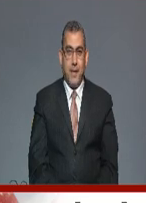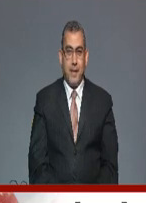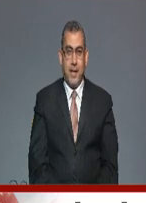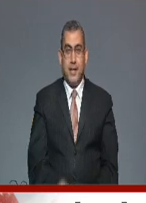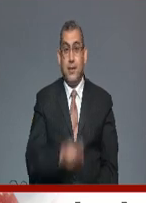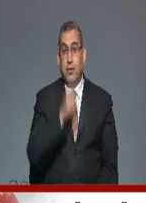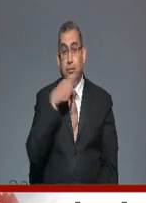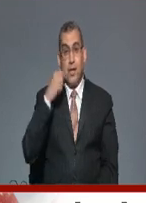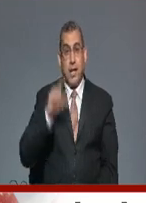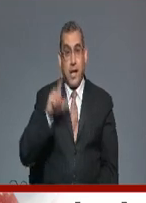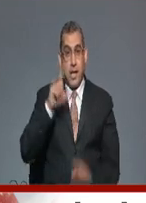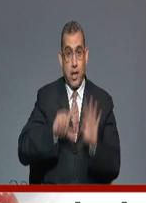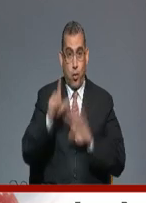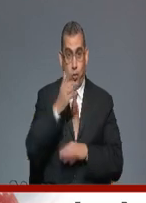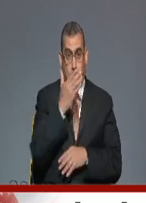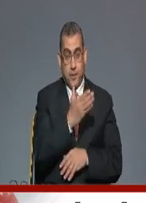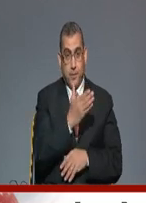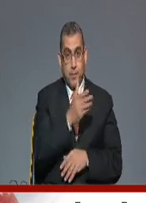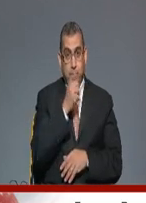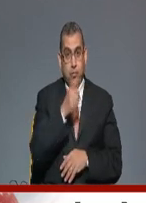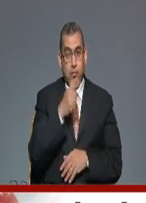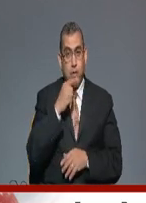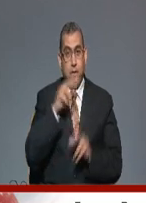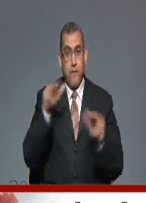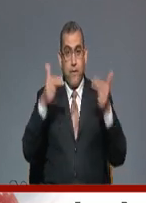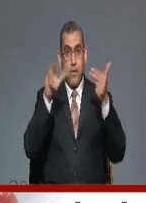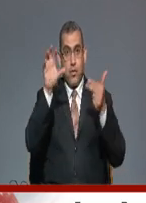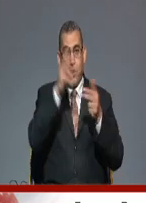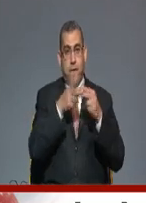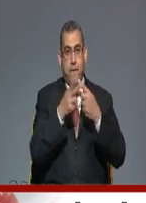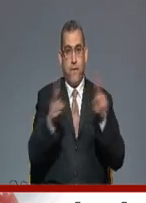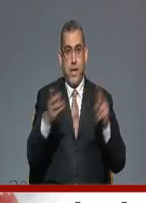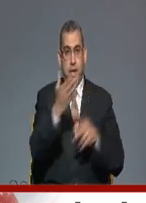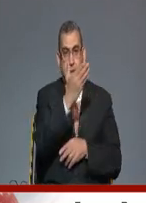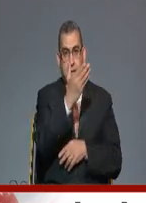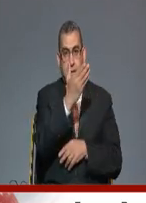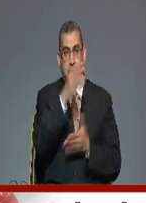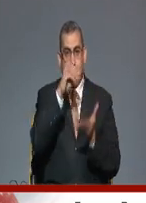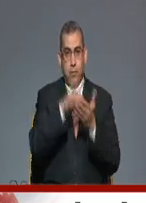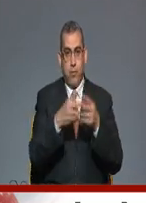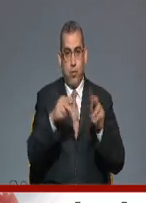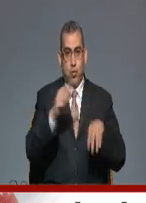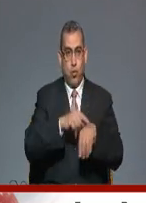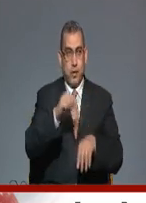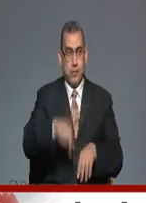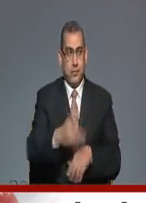السيد رئيس الوزراء، الفيديو كونفرنس للافتتاحات سيبدأ الآن.